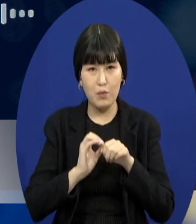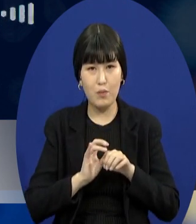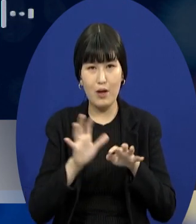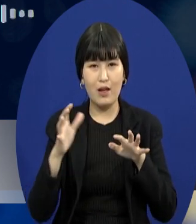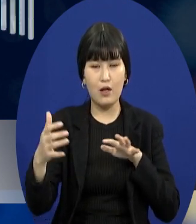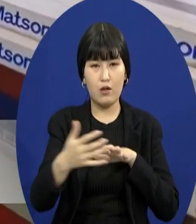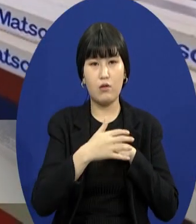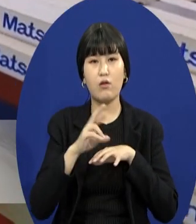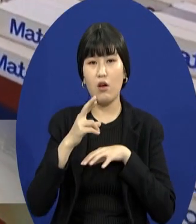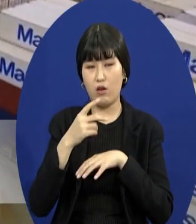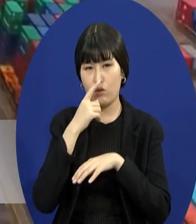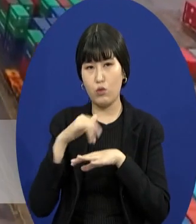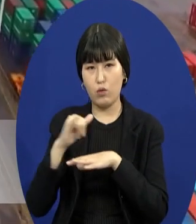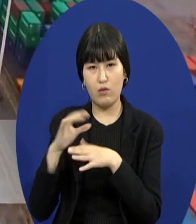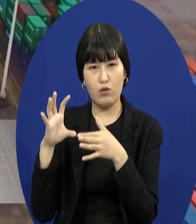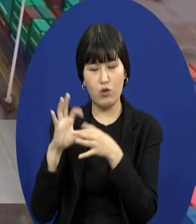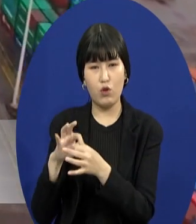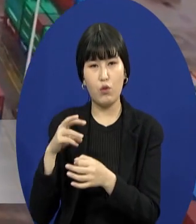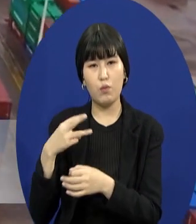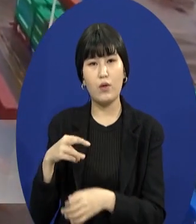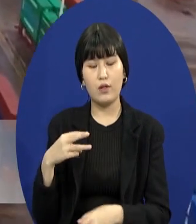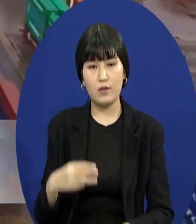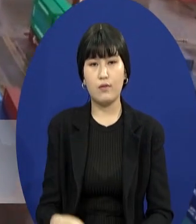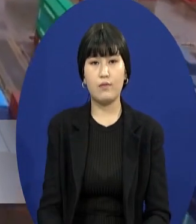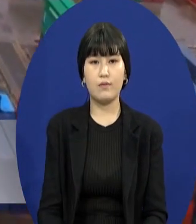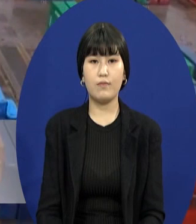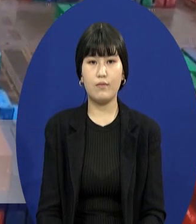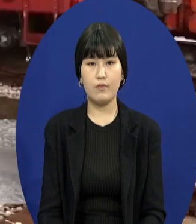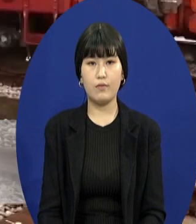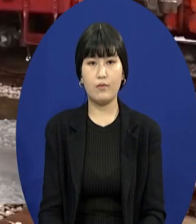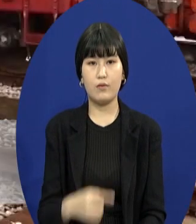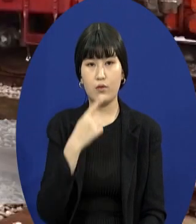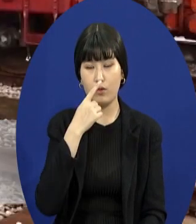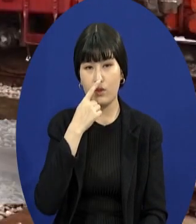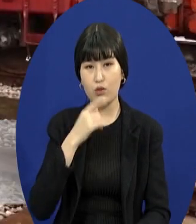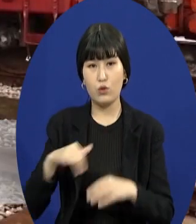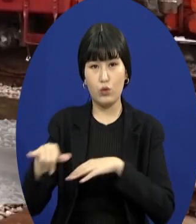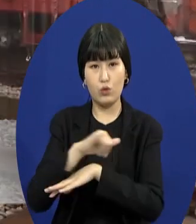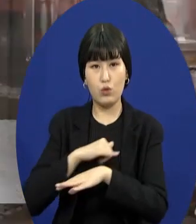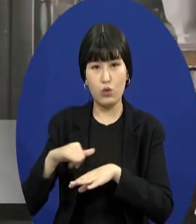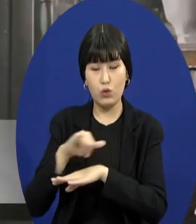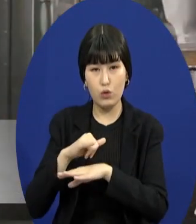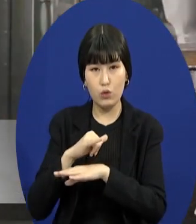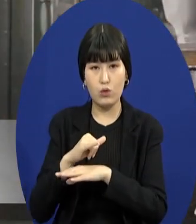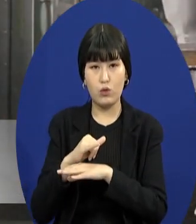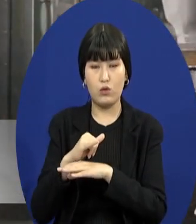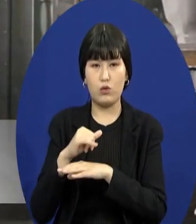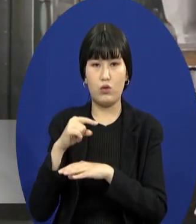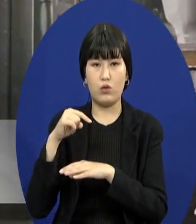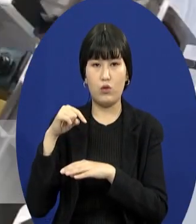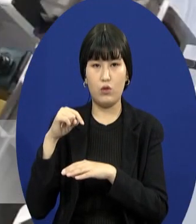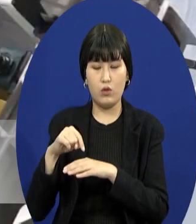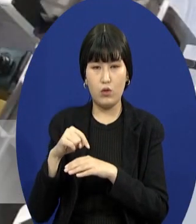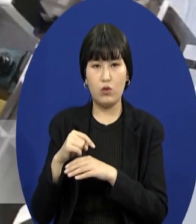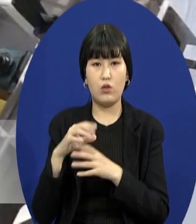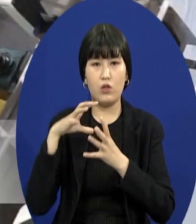байгаа. Бүгд найрамдах хятад ард улсын эдийн засгийн өсөлтийн хурд саарч 3 дугаар үлрэлт 4.9% өсөлттэй гарчээ.